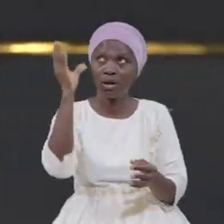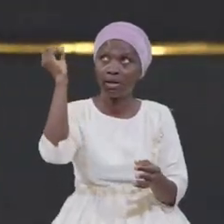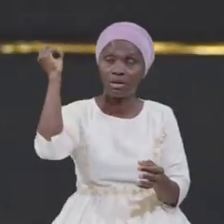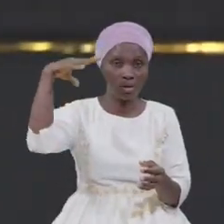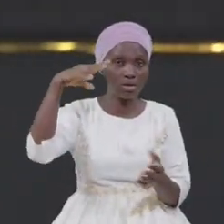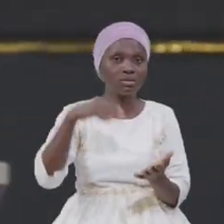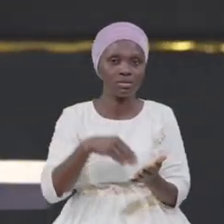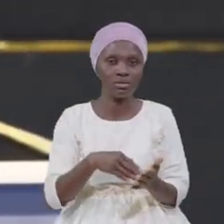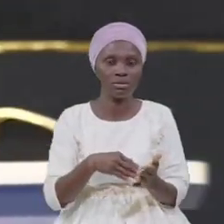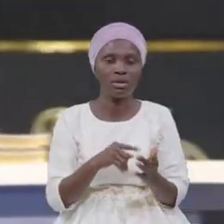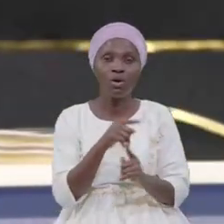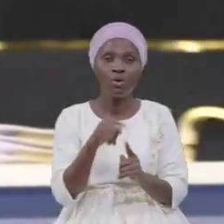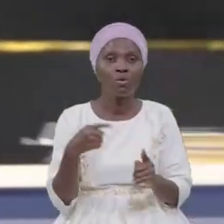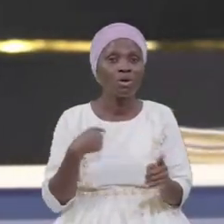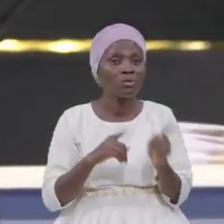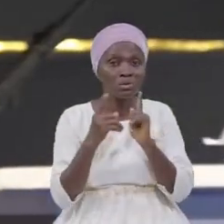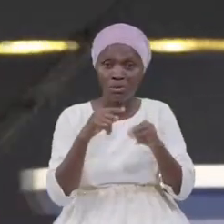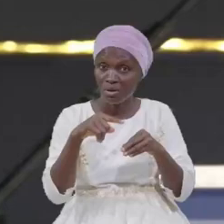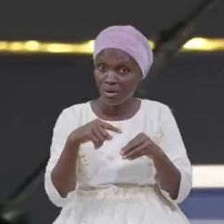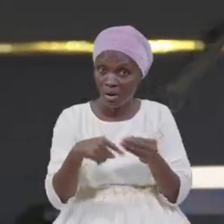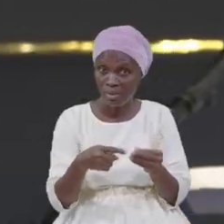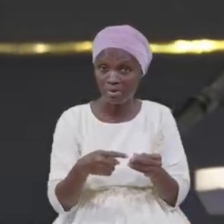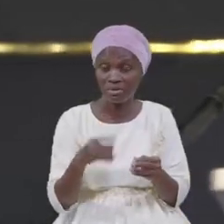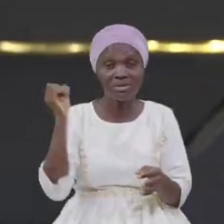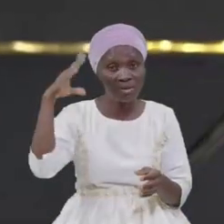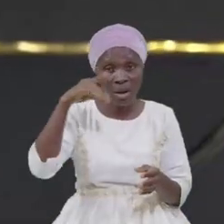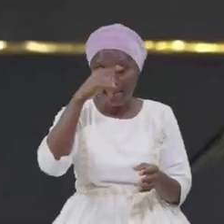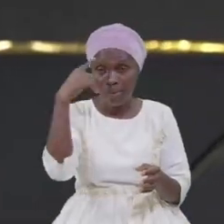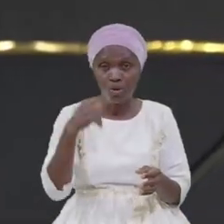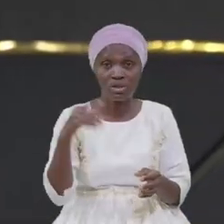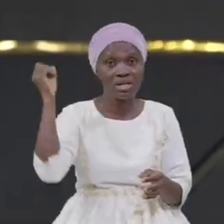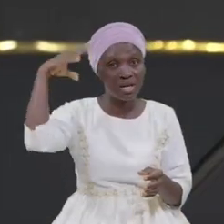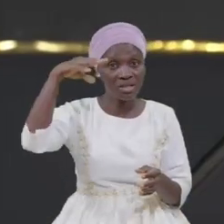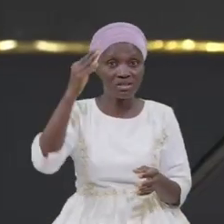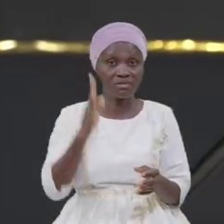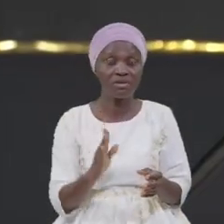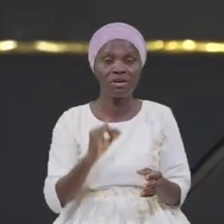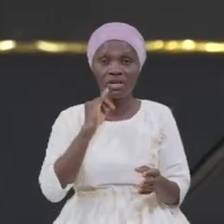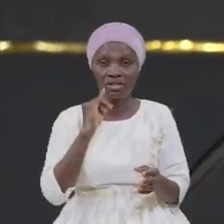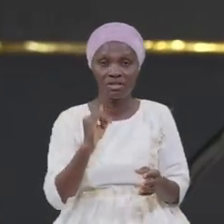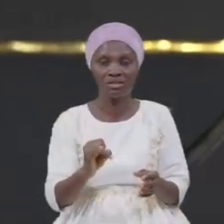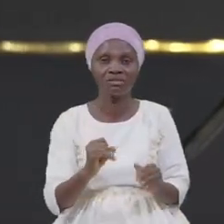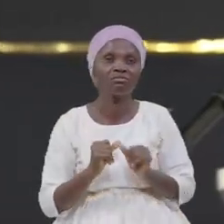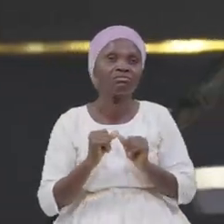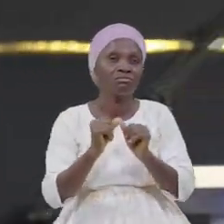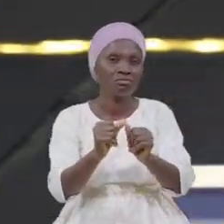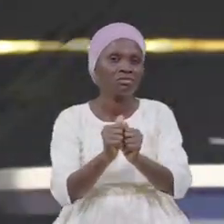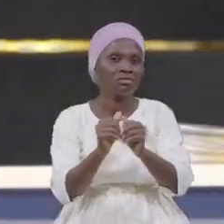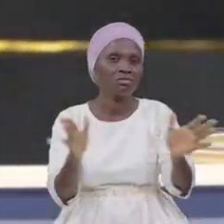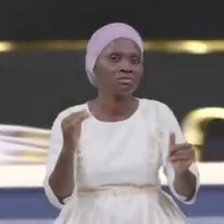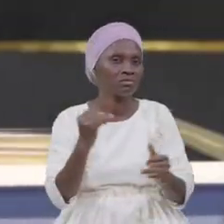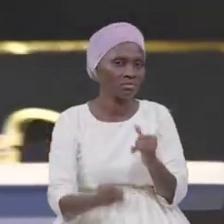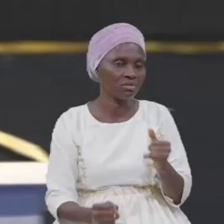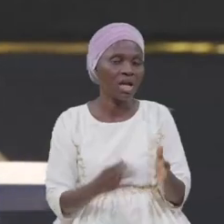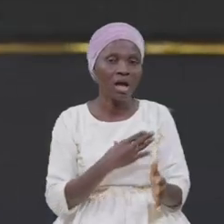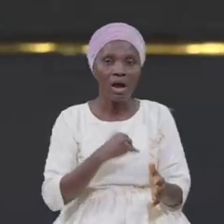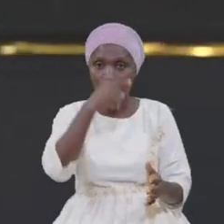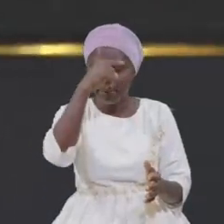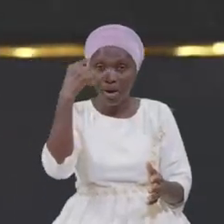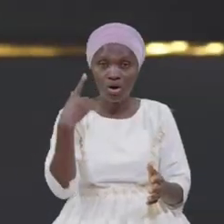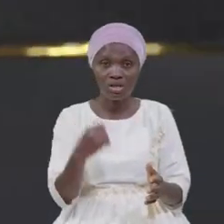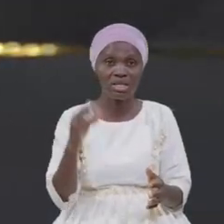vous parlez de la grâce, parce que la grâce de Dieu est infinie. Parce que la